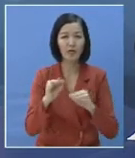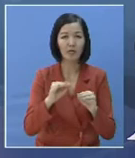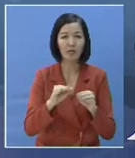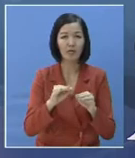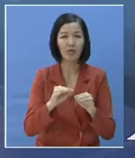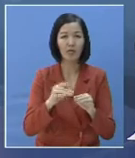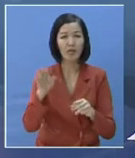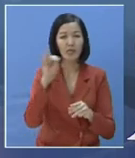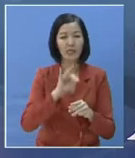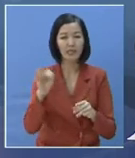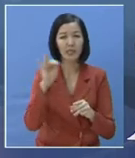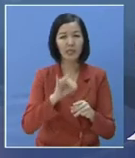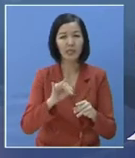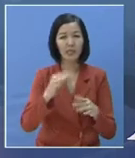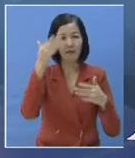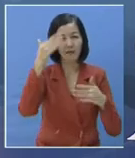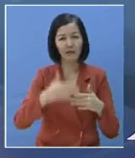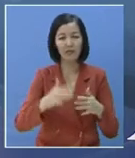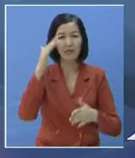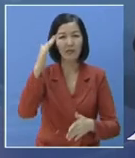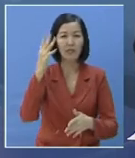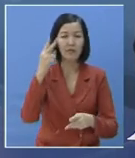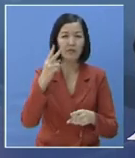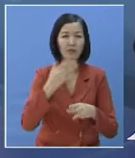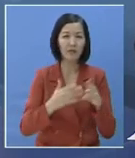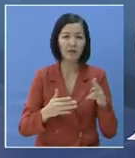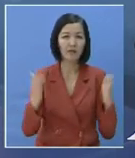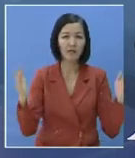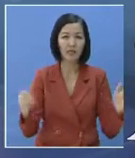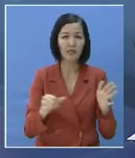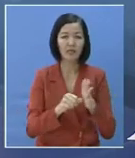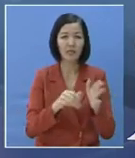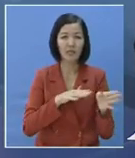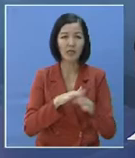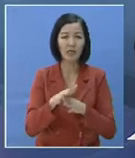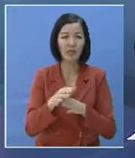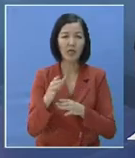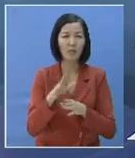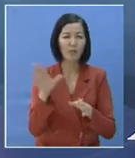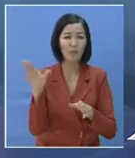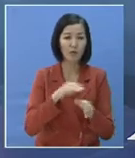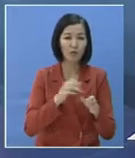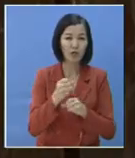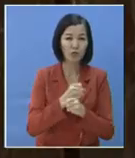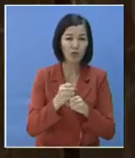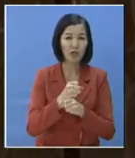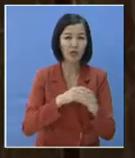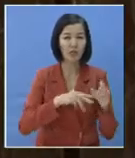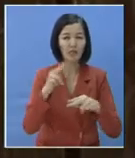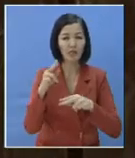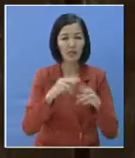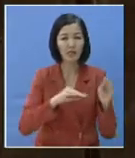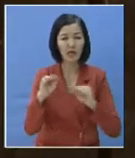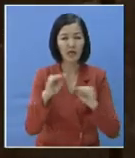копию исторического сооружения высотой в 2,5 метра и шириной в 6 целиком из шоколада. На строительство ушла тонна